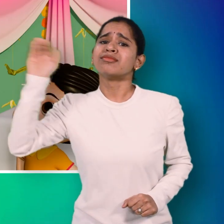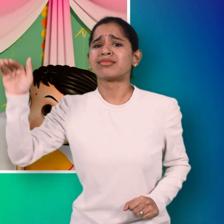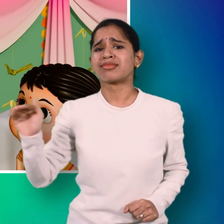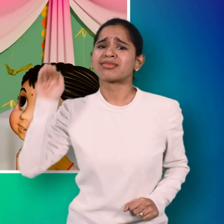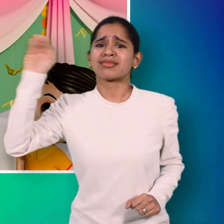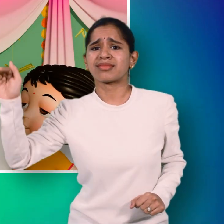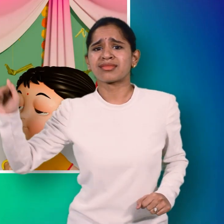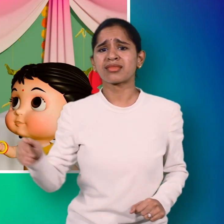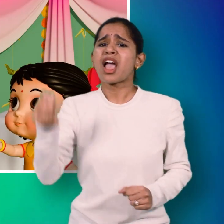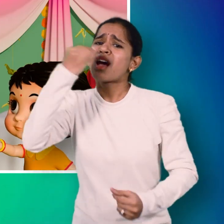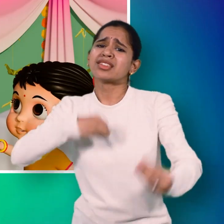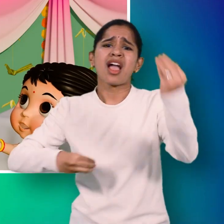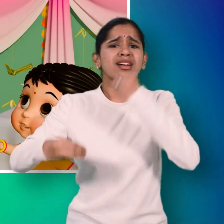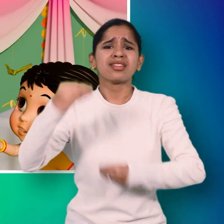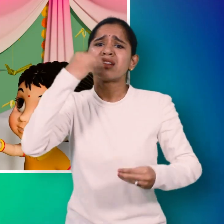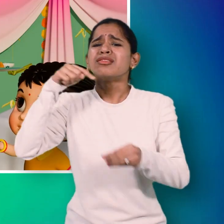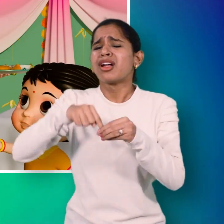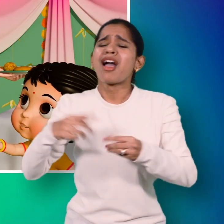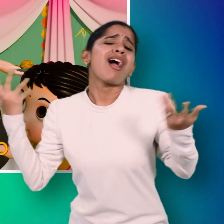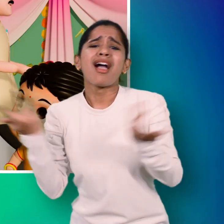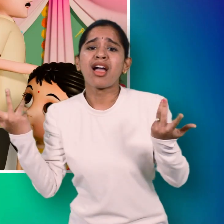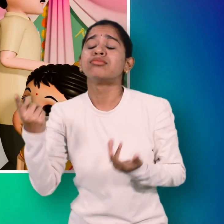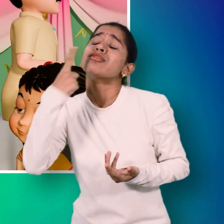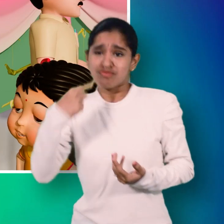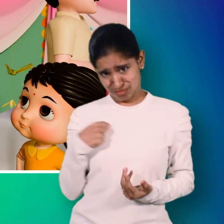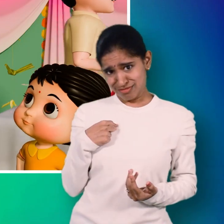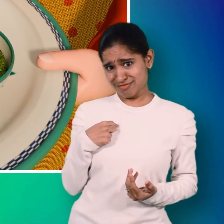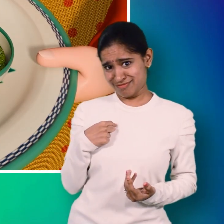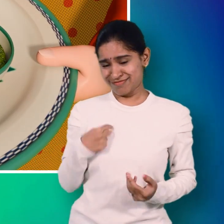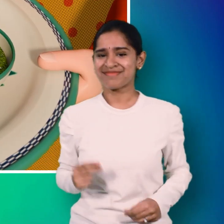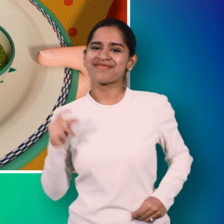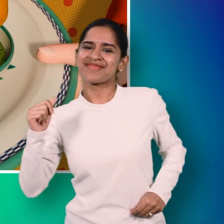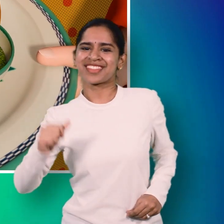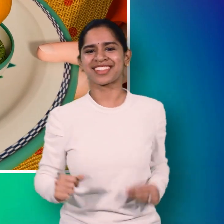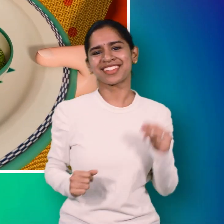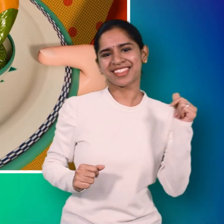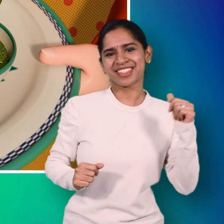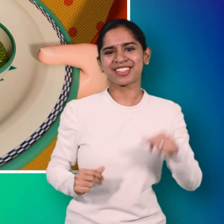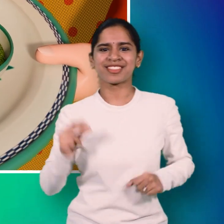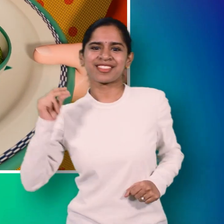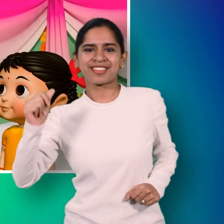लाला जी ओ लाला जी, क्या खा रहे हो लाला जी?